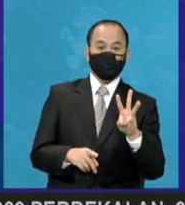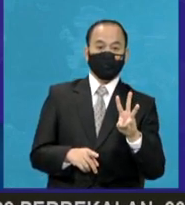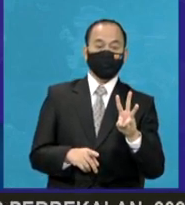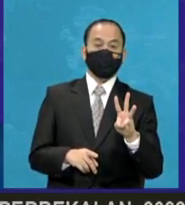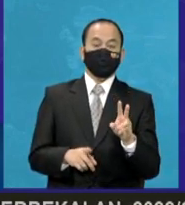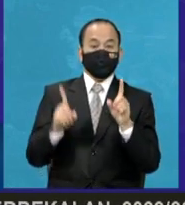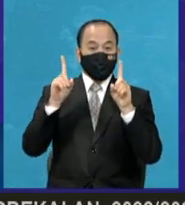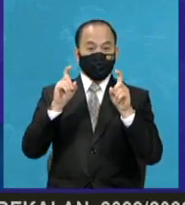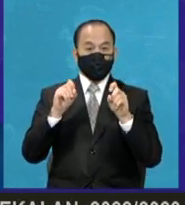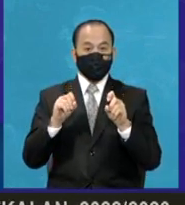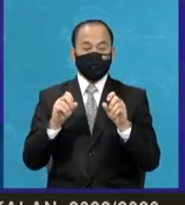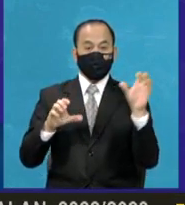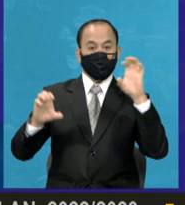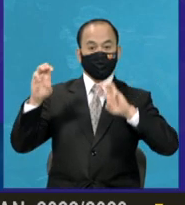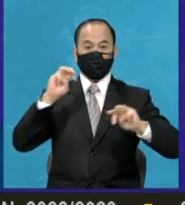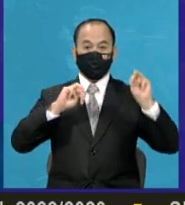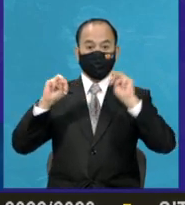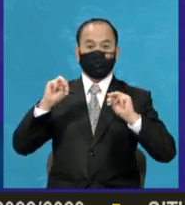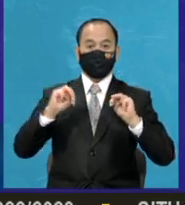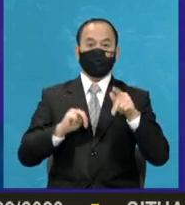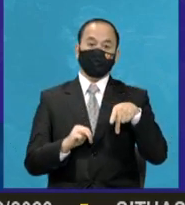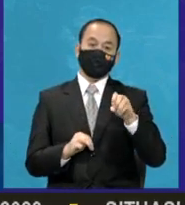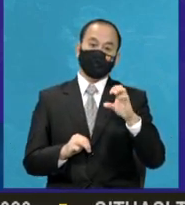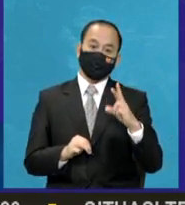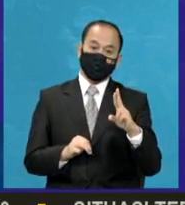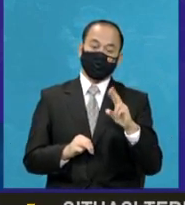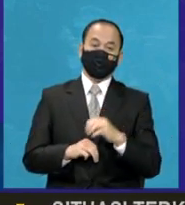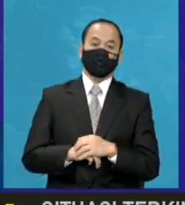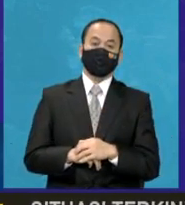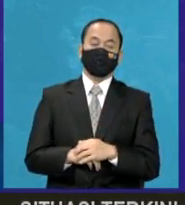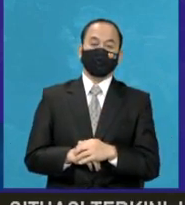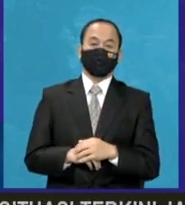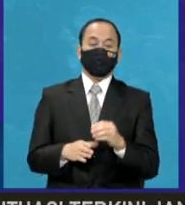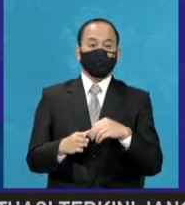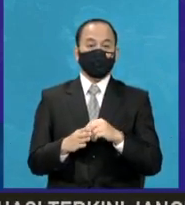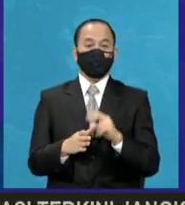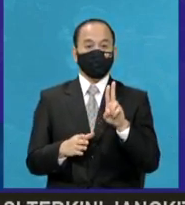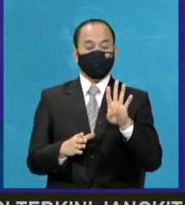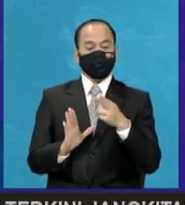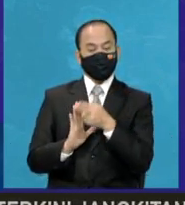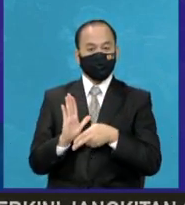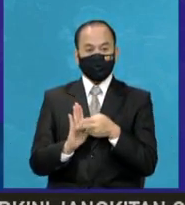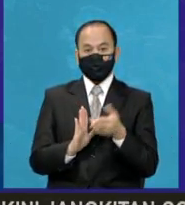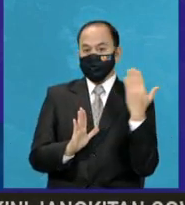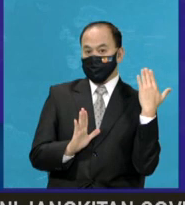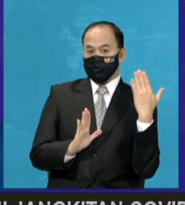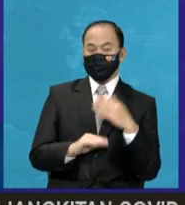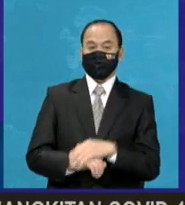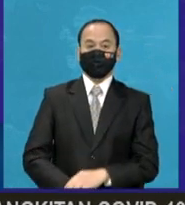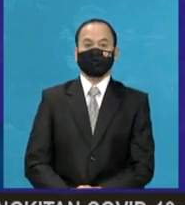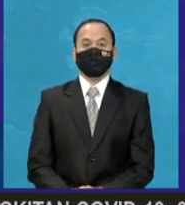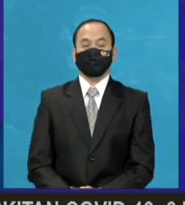ujian makmar ATV CR yang telah dilakukan dalam masa 24 jam yang lalu Hai